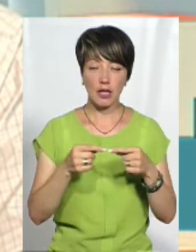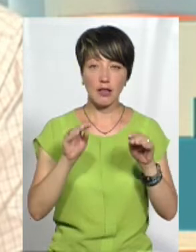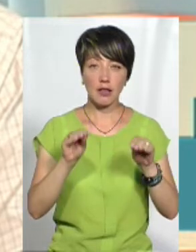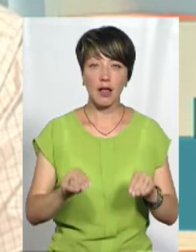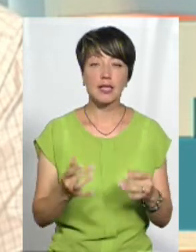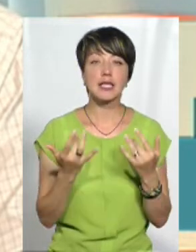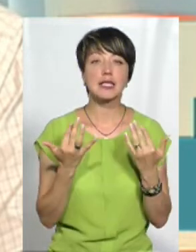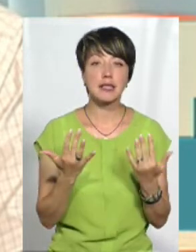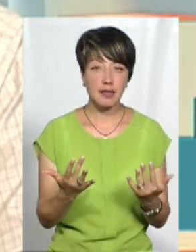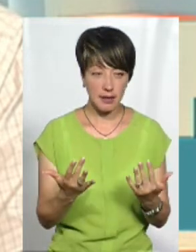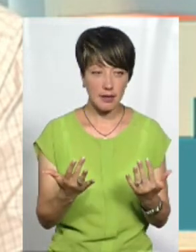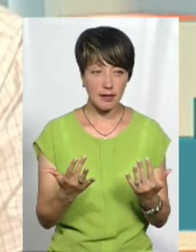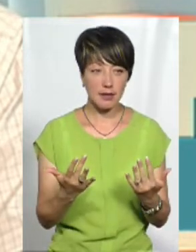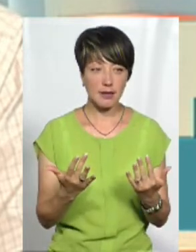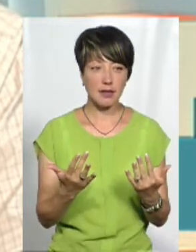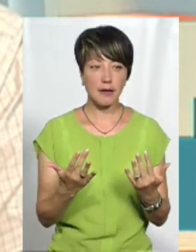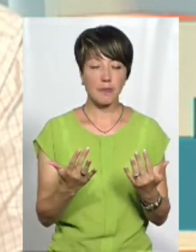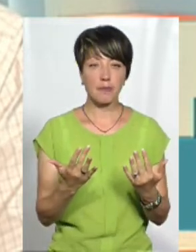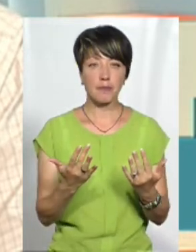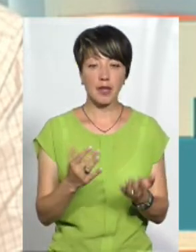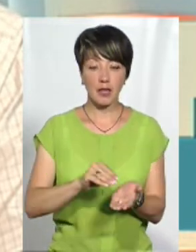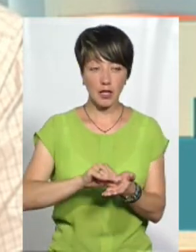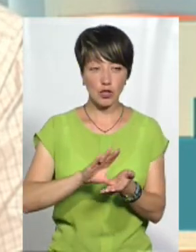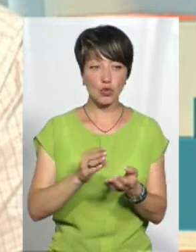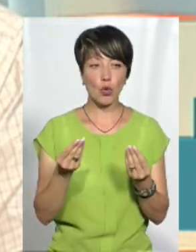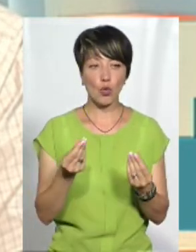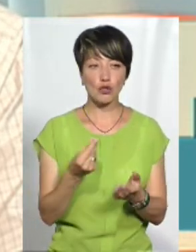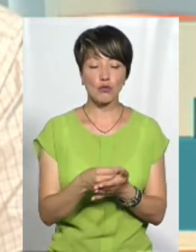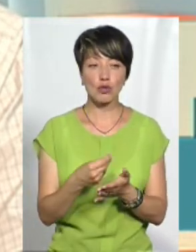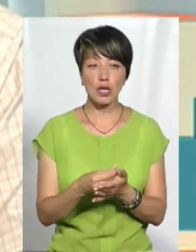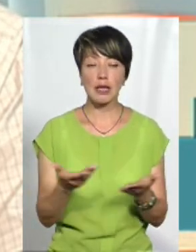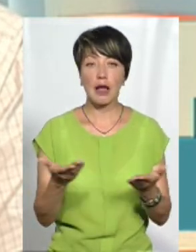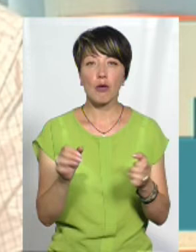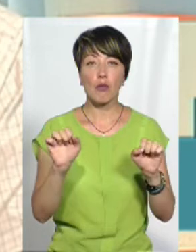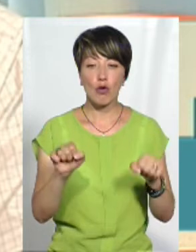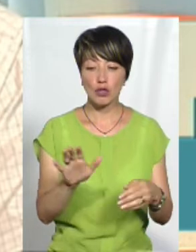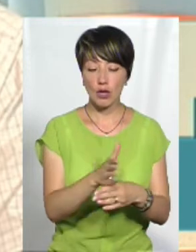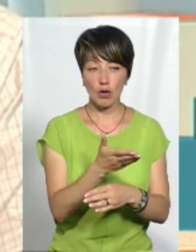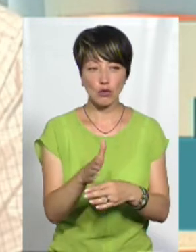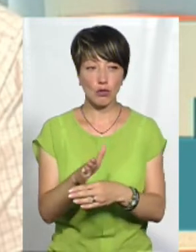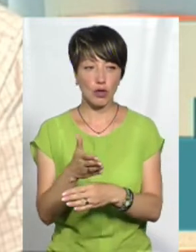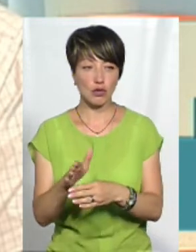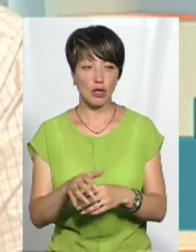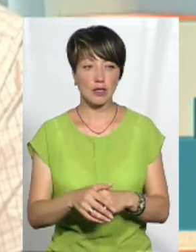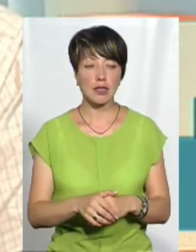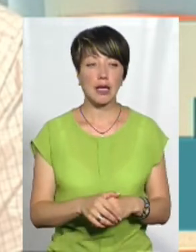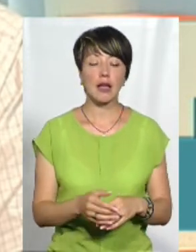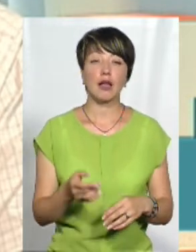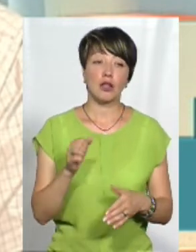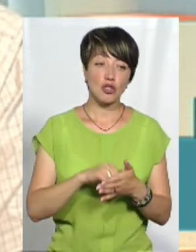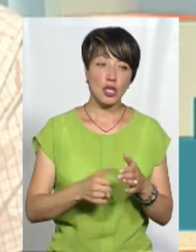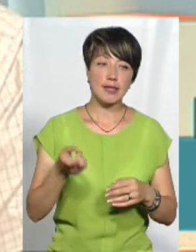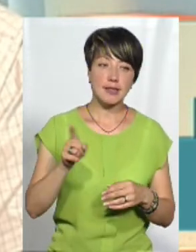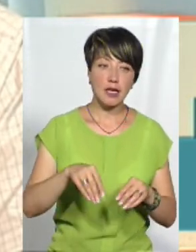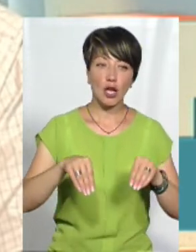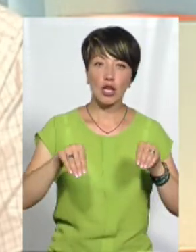даних, скільки надійшло коштів в бюджет і якими можна розпоряджатися. Через